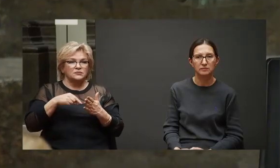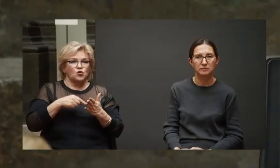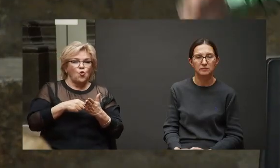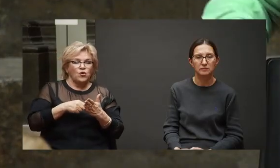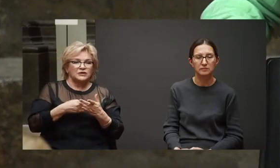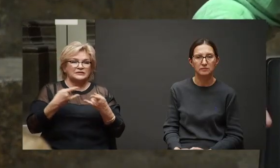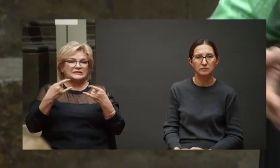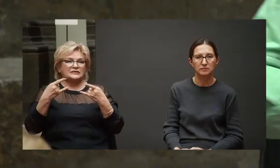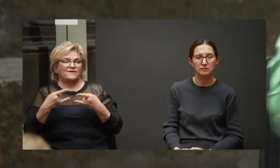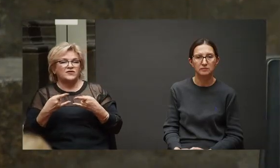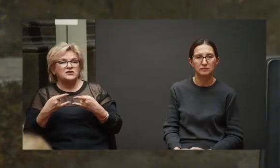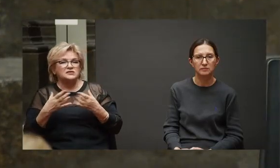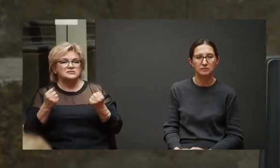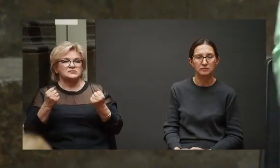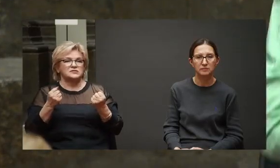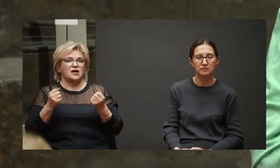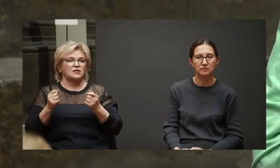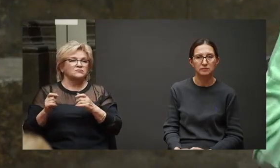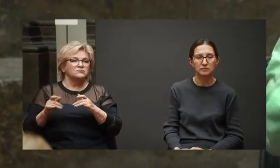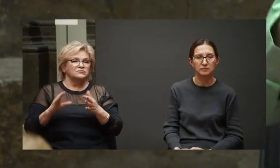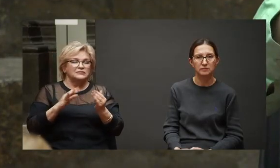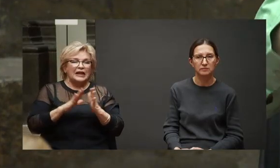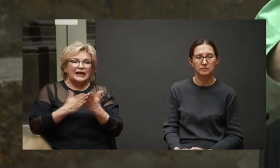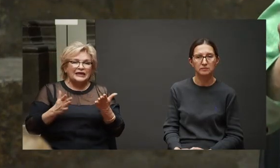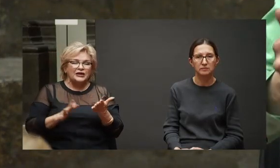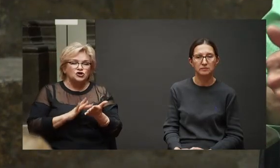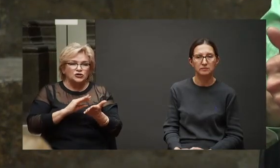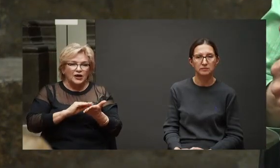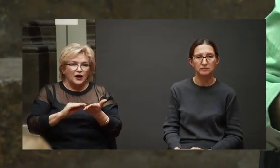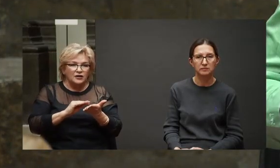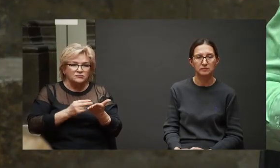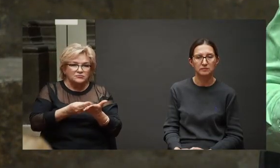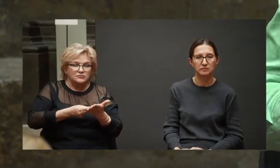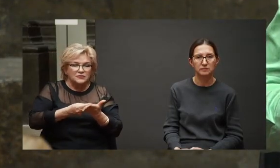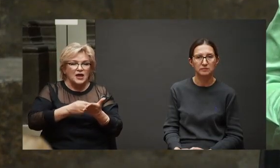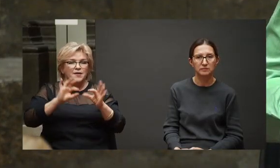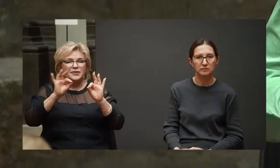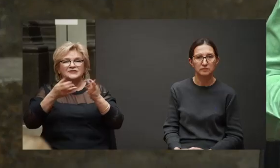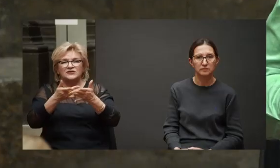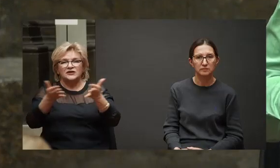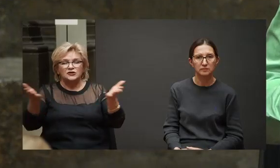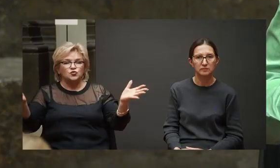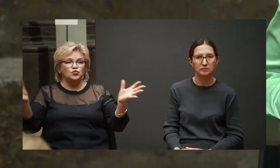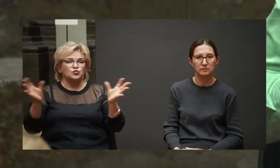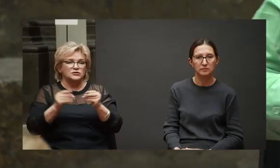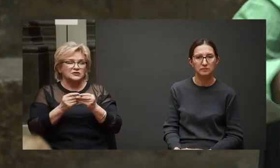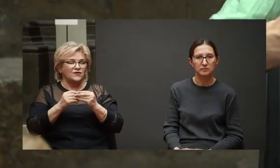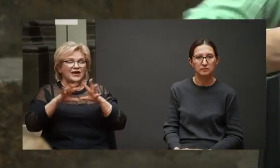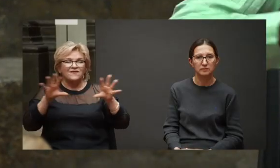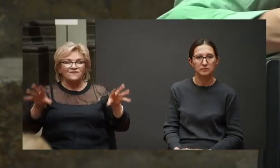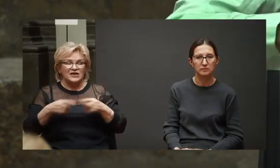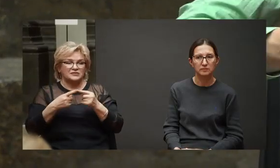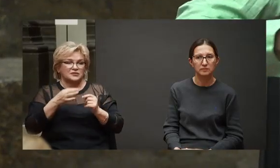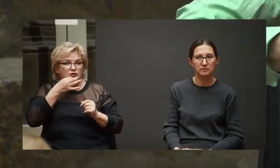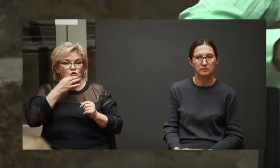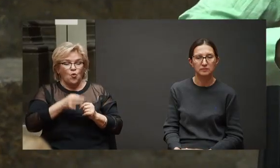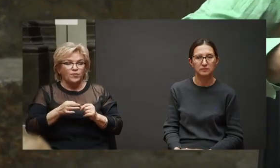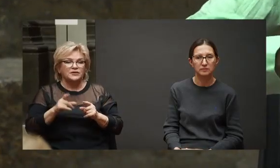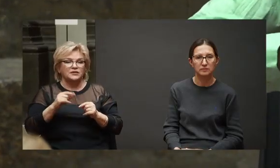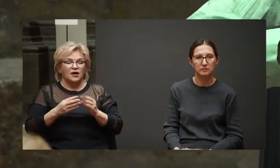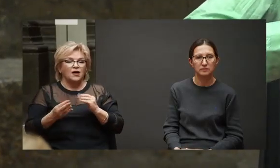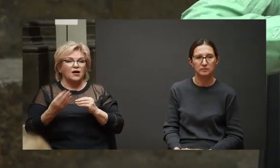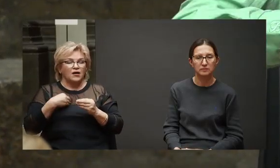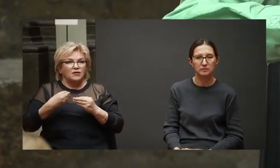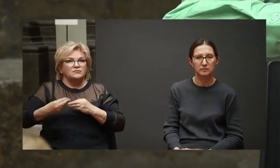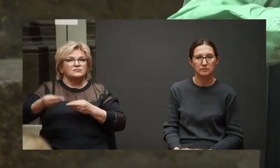телевизор, книжная иллюстрация, произведение искусства и так далее. И весь этот опыт, он так или иначе